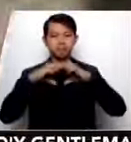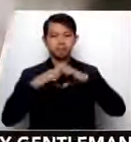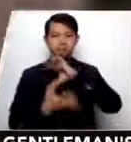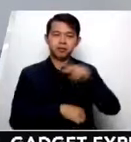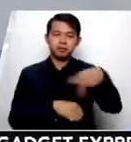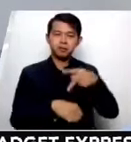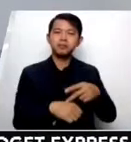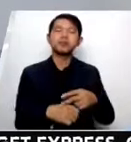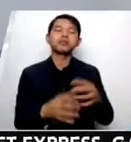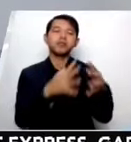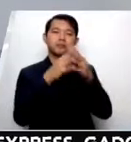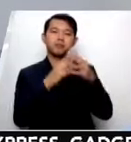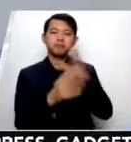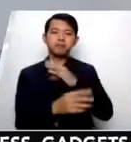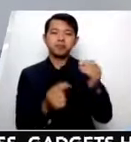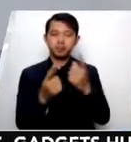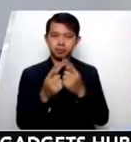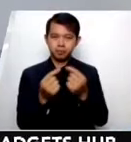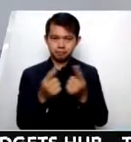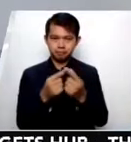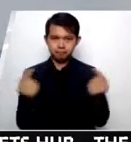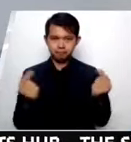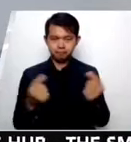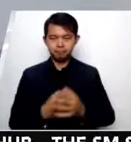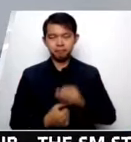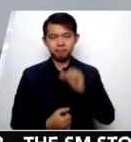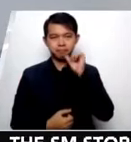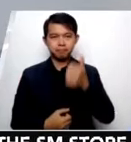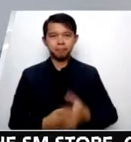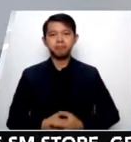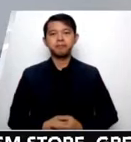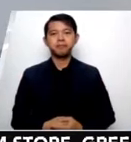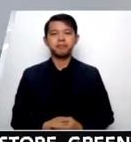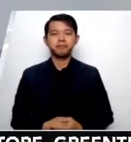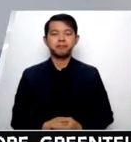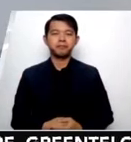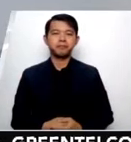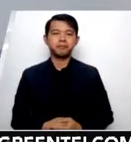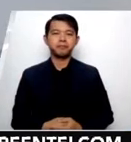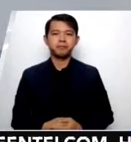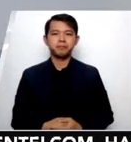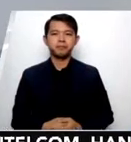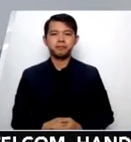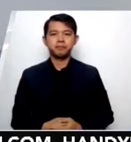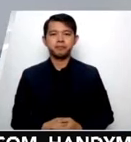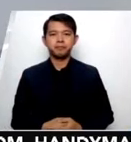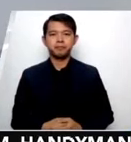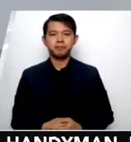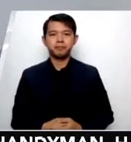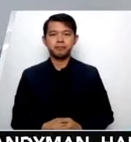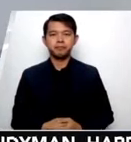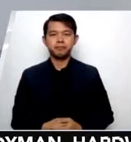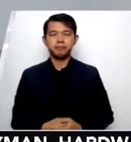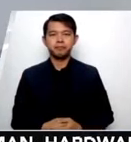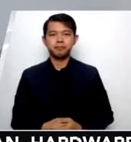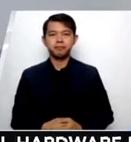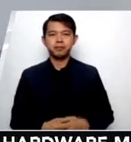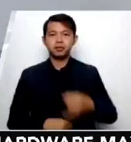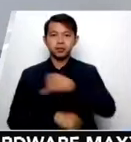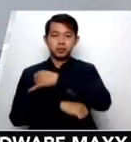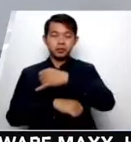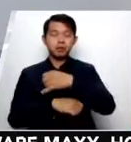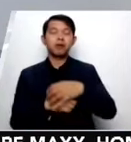News. Sani puwersang pinuntahan ng mga otoridad ang apat na lugar na pagmamay-ari ni Pastor Apollo Quiboloy